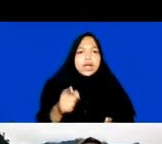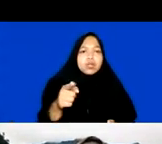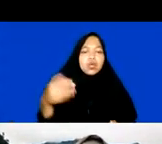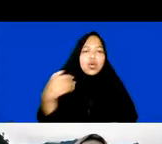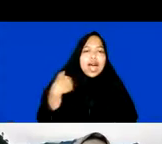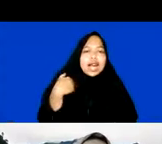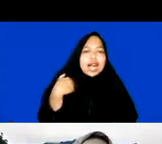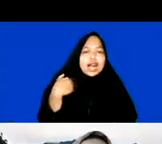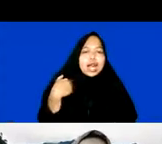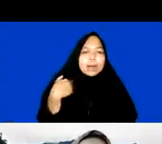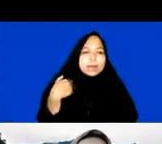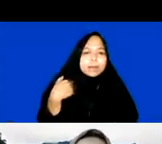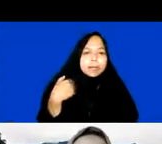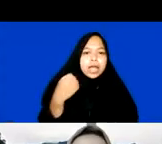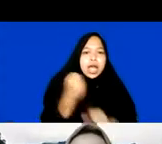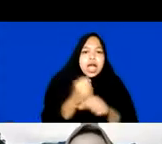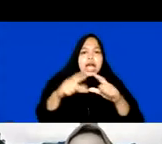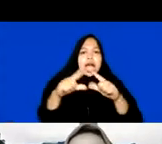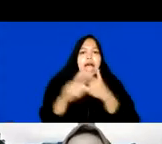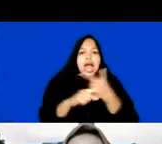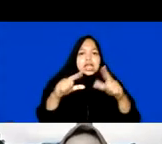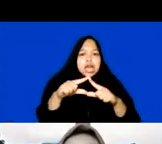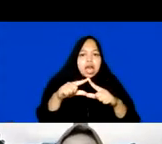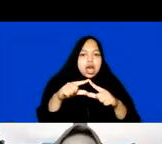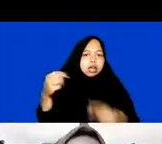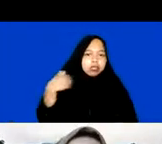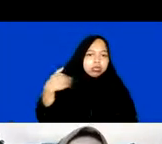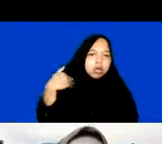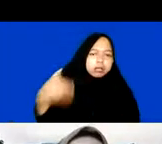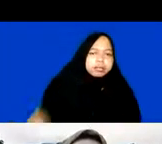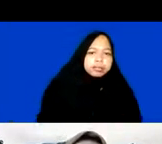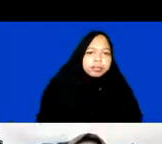dalam proses pewarnaannya. Mungkin bisa